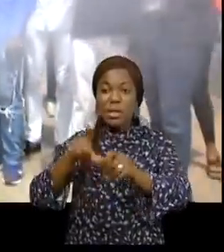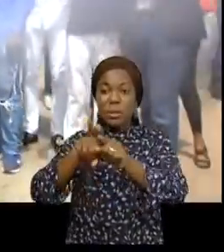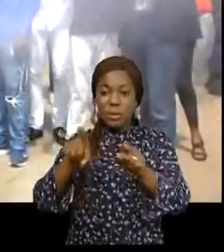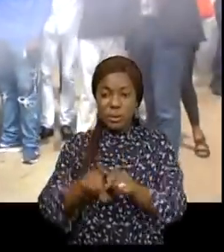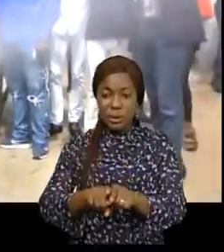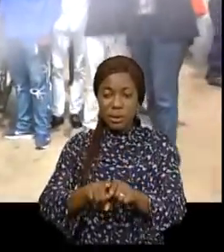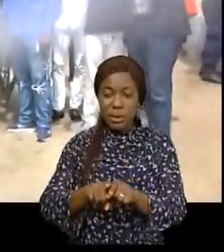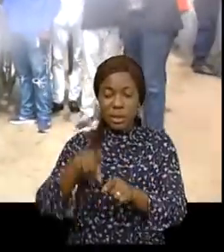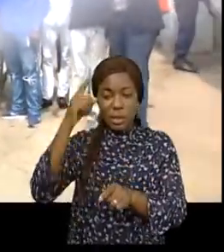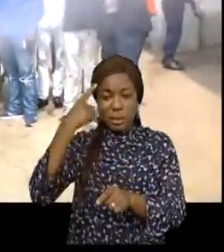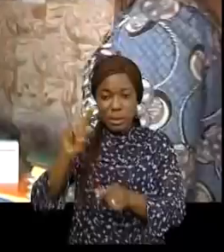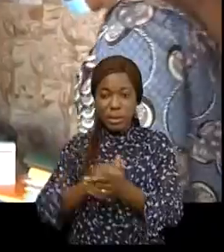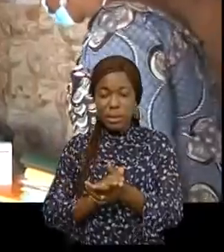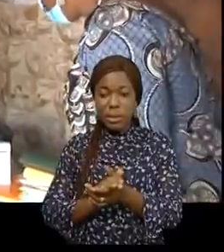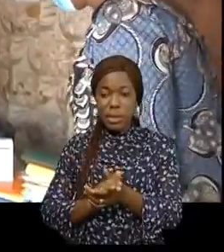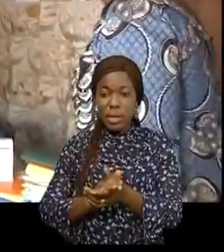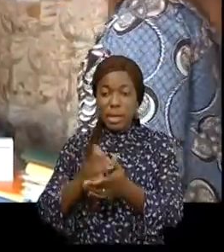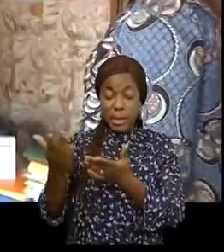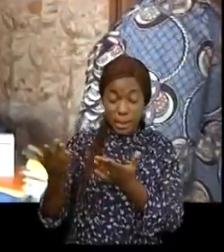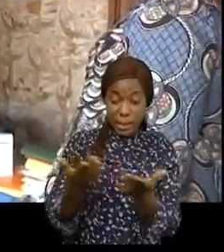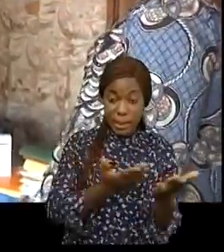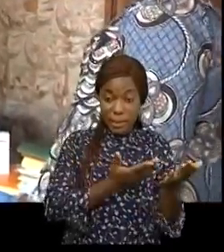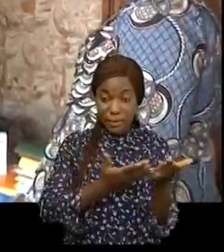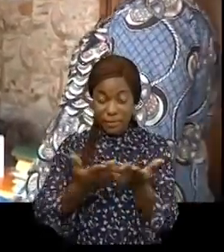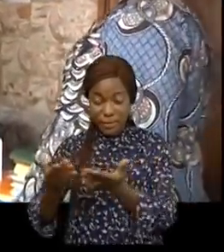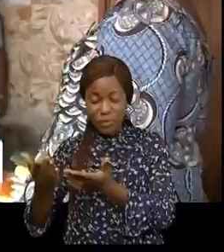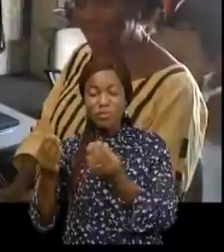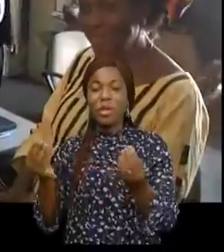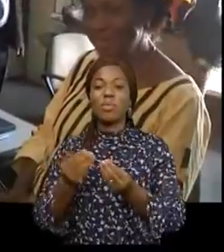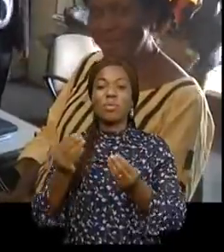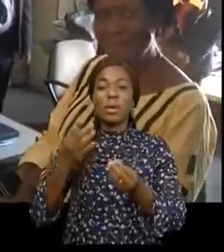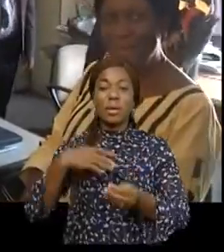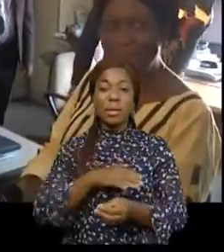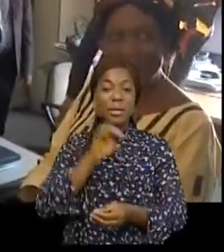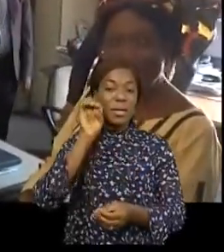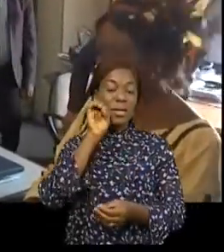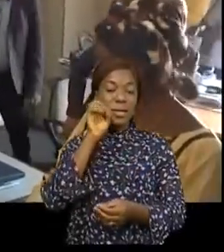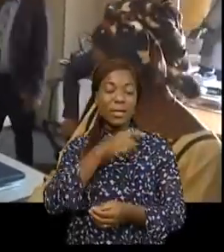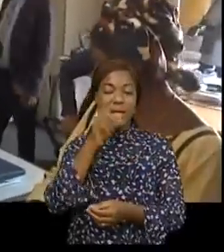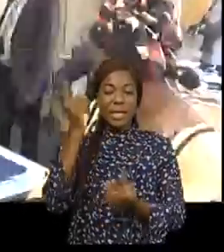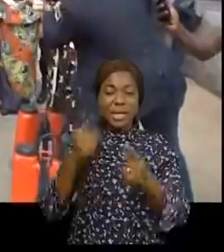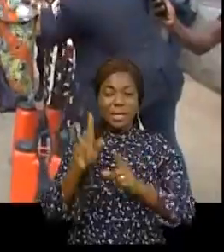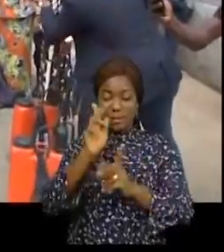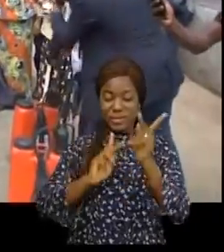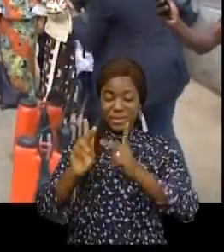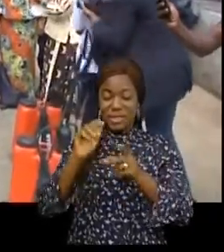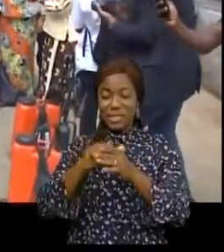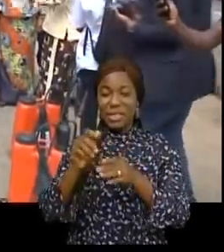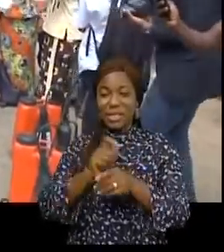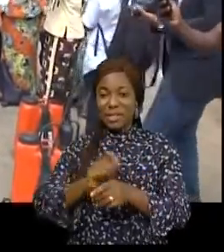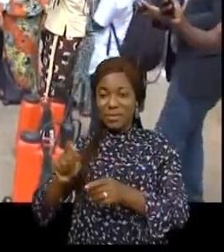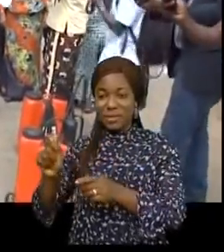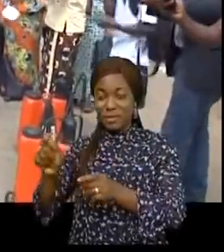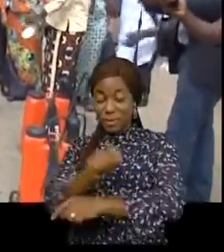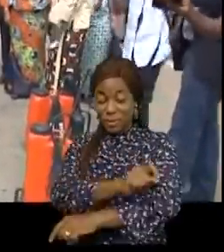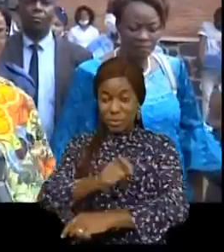les installations des services commis pour l'assainissement. Herb Bazaïba l'a dit au terme de sa visite dans les différents bureaux. Les